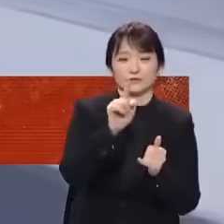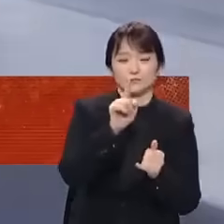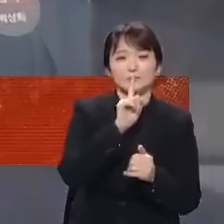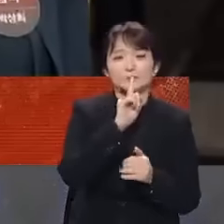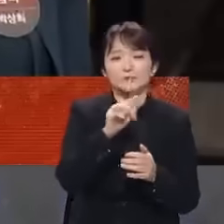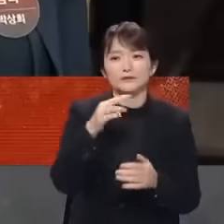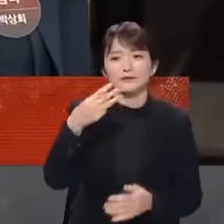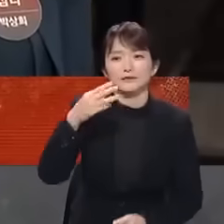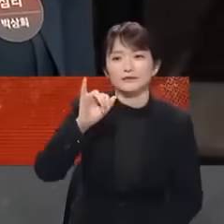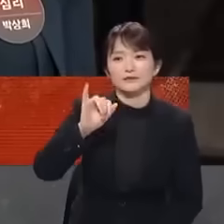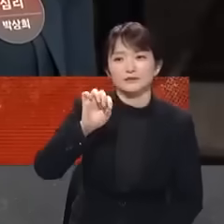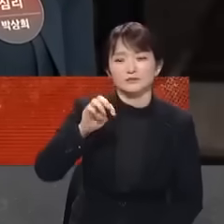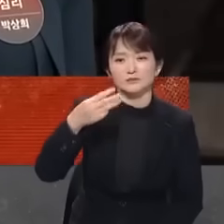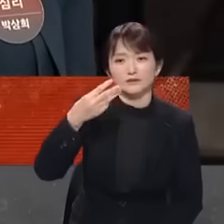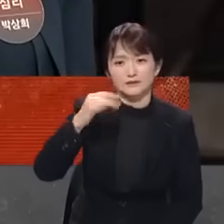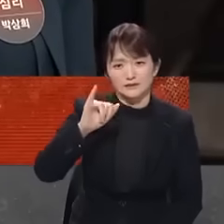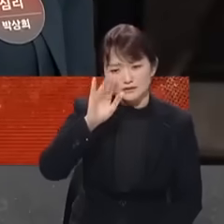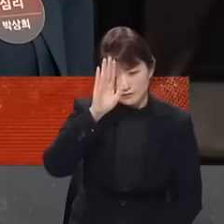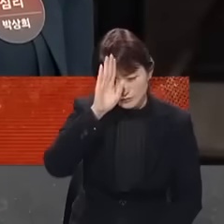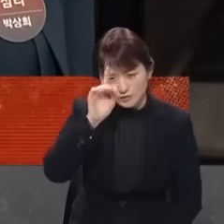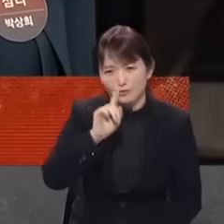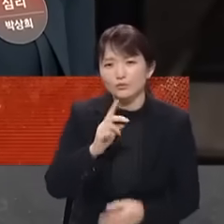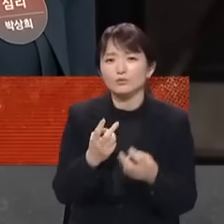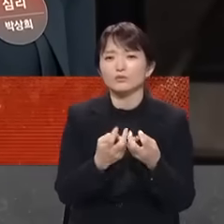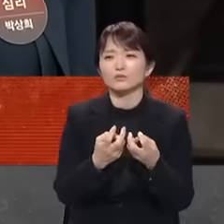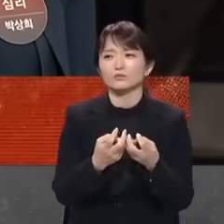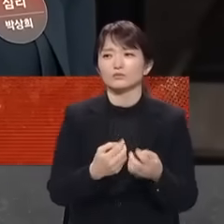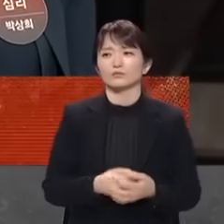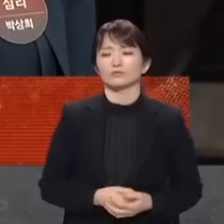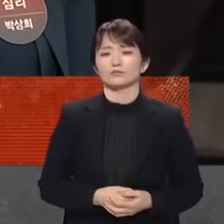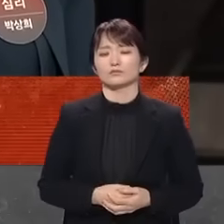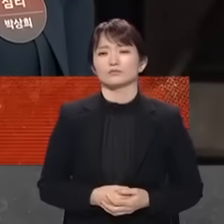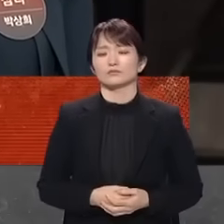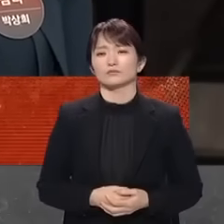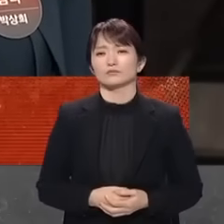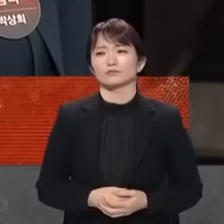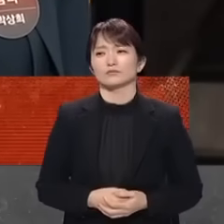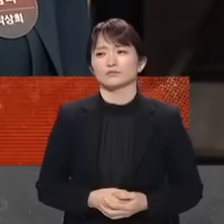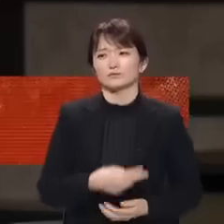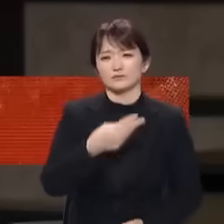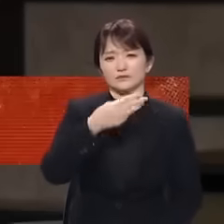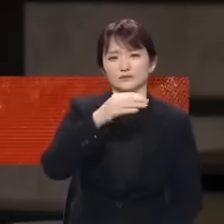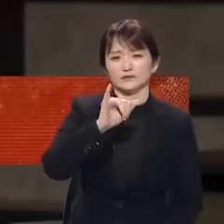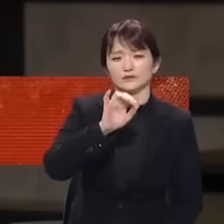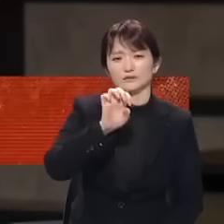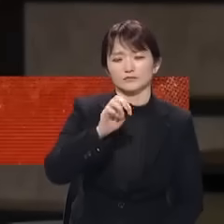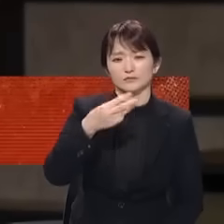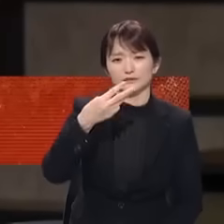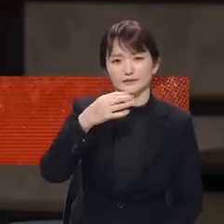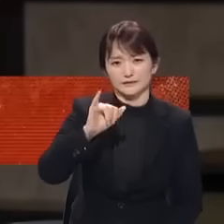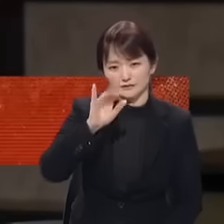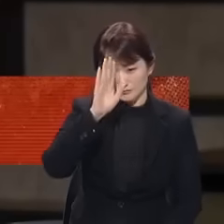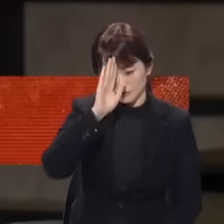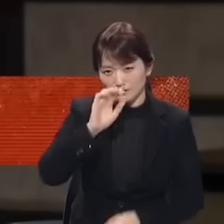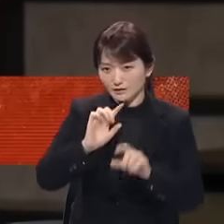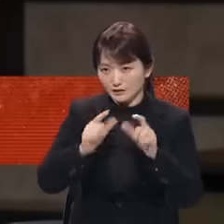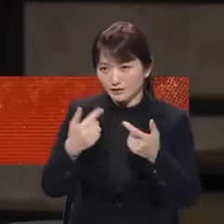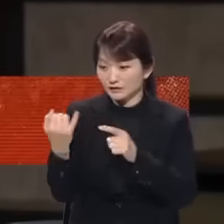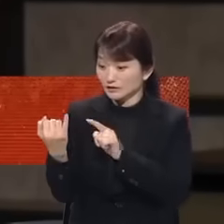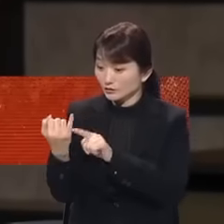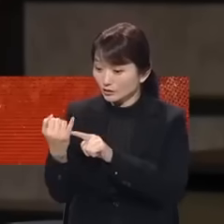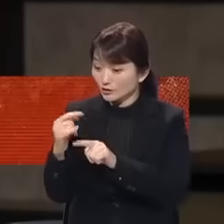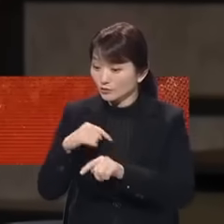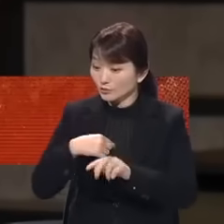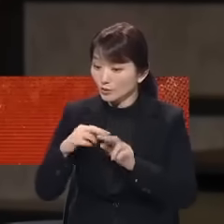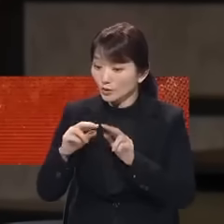말씀을 하셨잖아요. 네. 이거 진짜 어떻게 해석을 해야 될까요? 근데 리플리 증후군은 아닐 것 같아요. 왜냐하면 이 여자 지금 본인이 한 걸 다